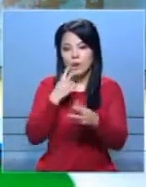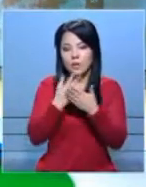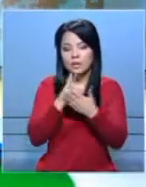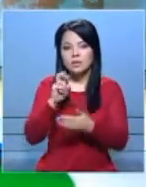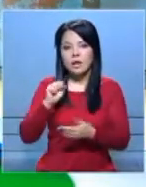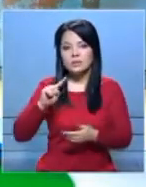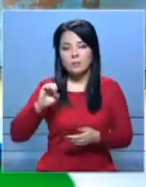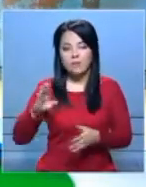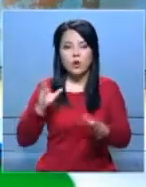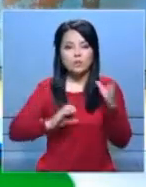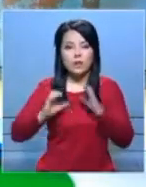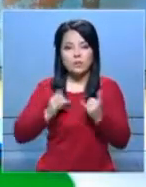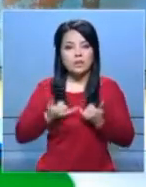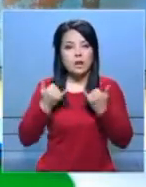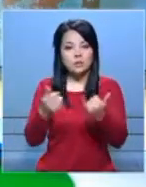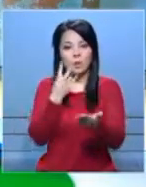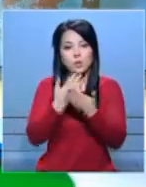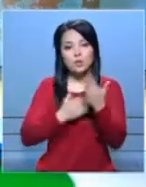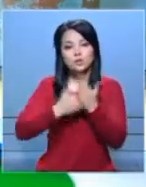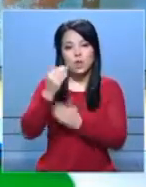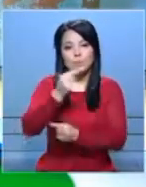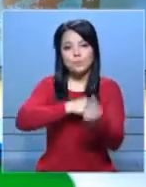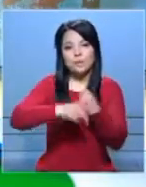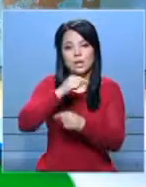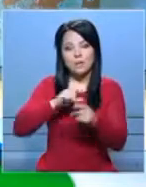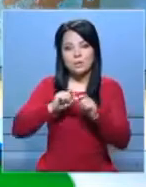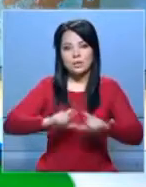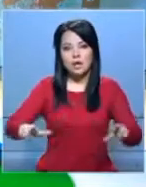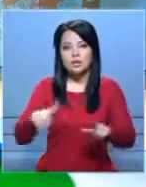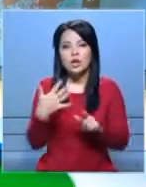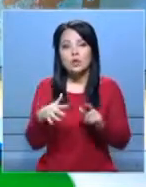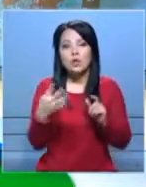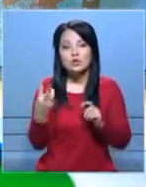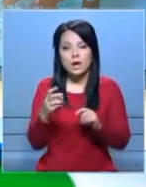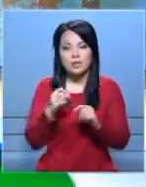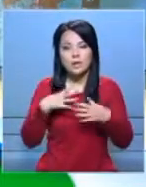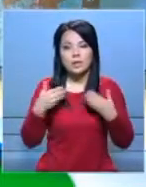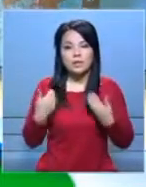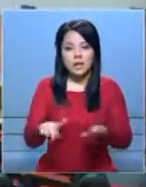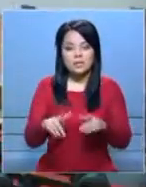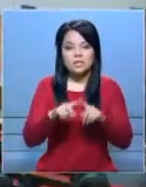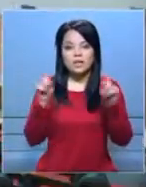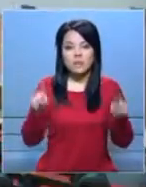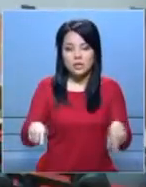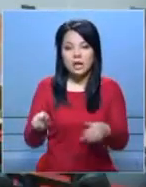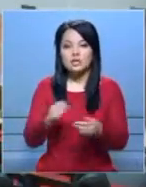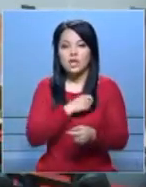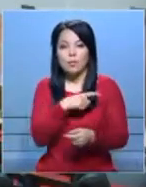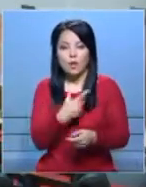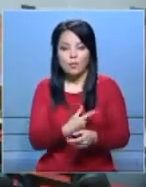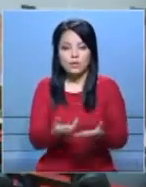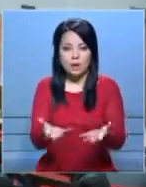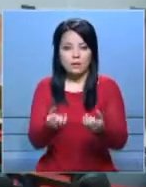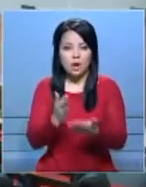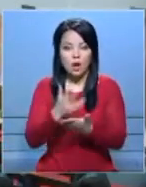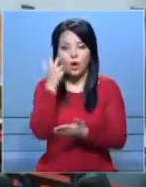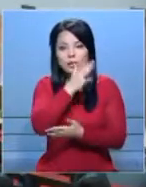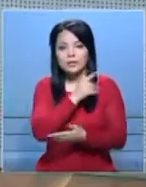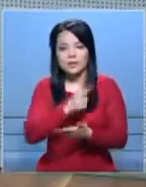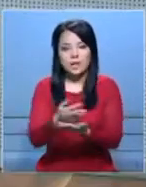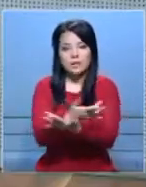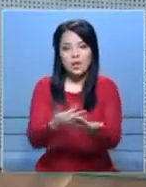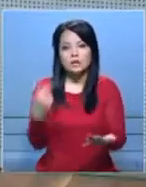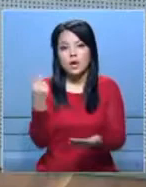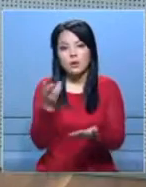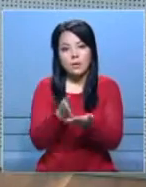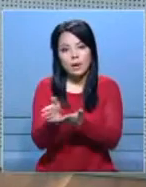Назарбаев университетін тәмамдады. Жоғарғы бизнес мектебінің 53 түлегі сертификат пен дипломға ие болды. 3 жылдан бері аталған оқу орны 2 түрлі